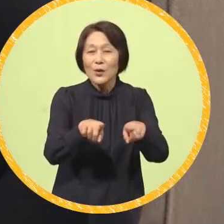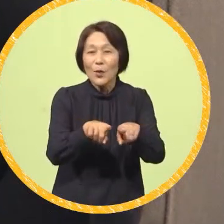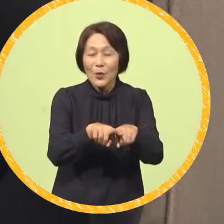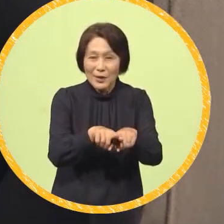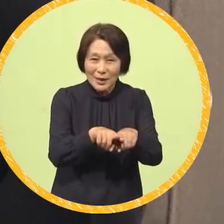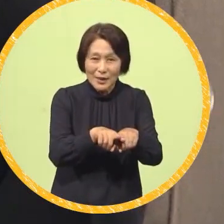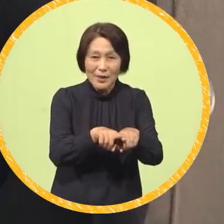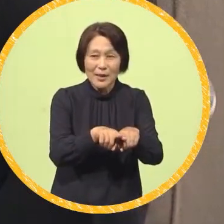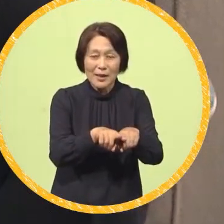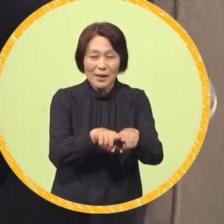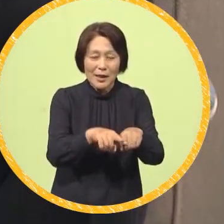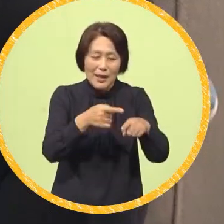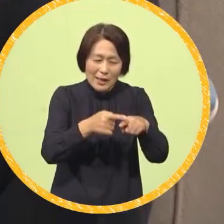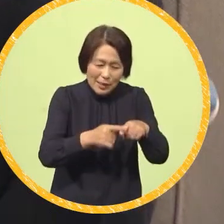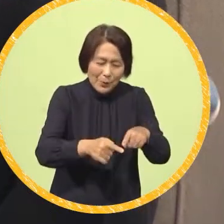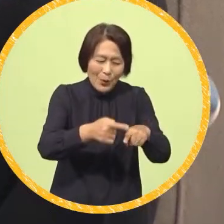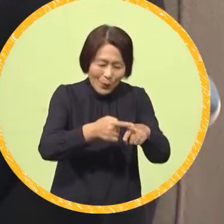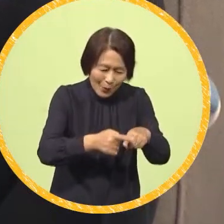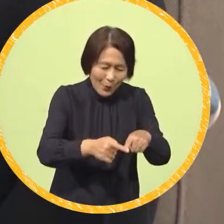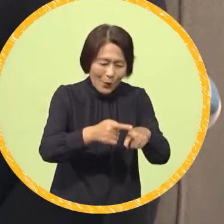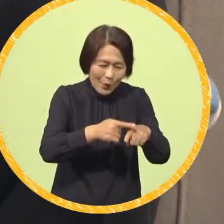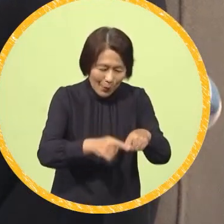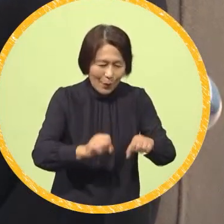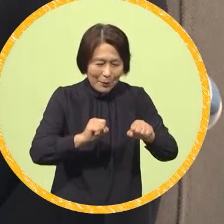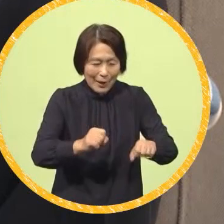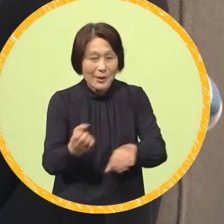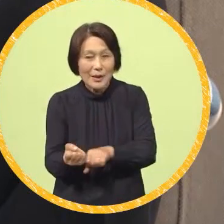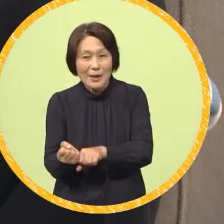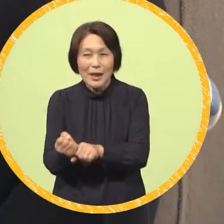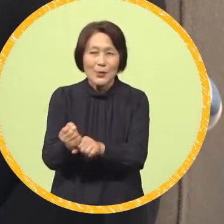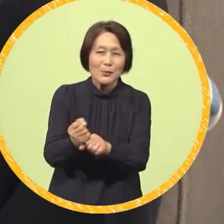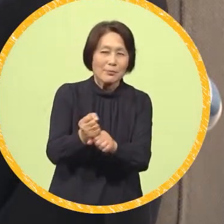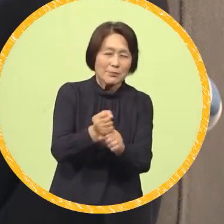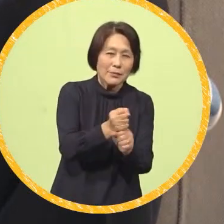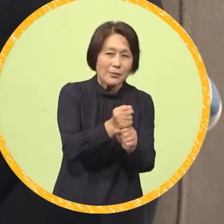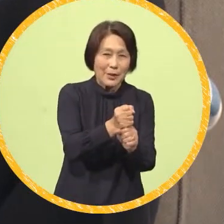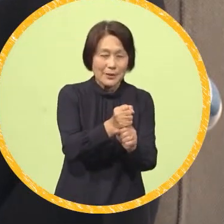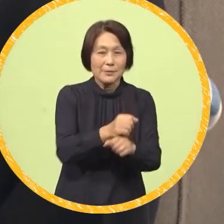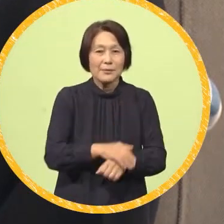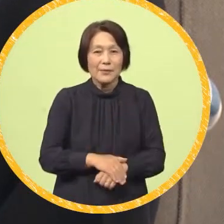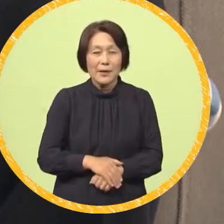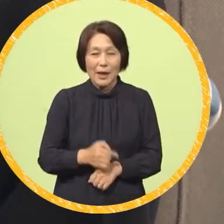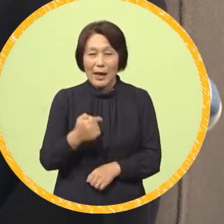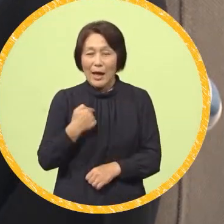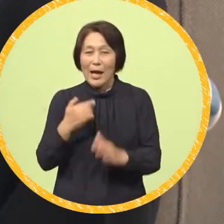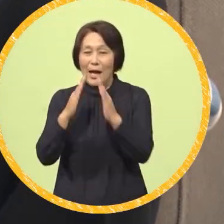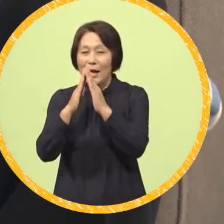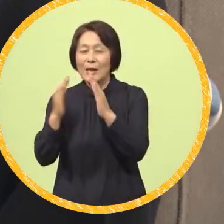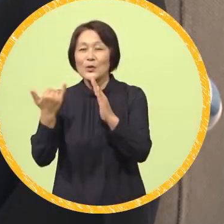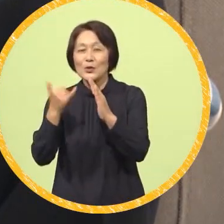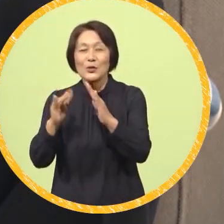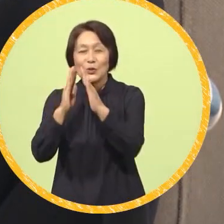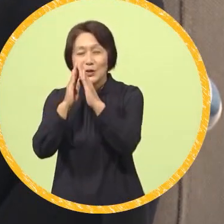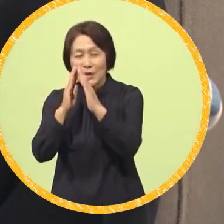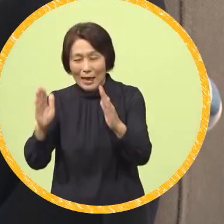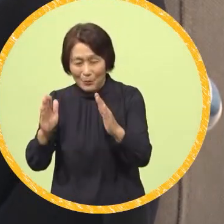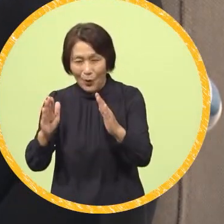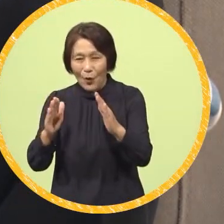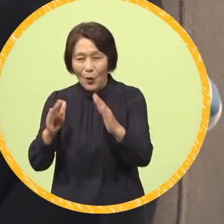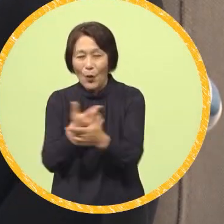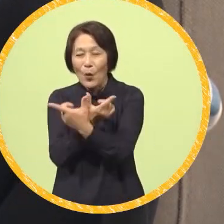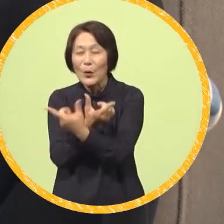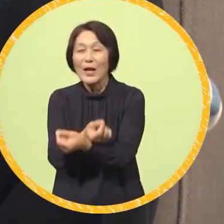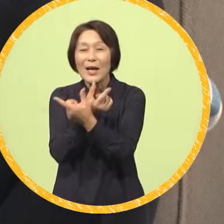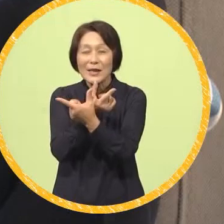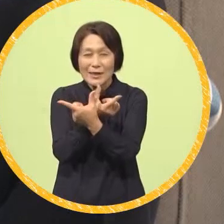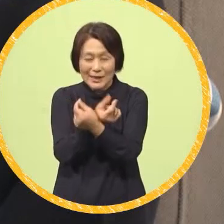あ、一歩一歩一日一日回復してるんですけど、我々家族会も家族間同士でお互